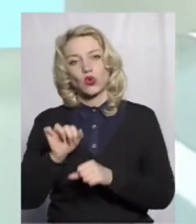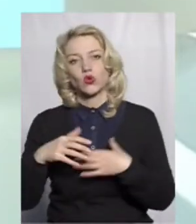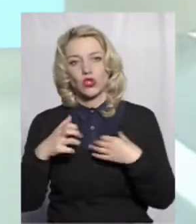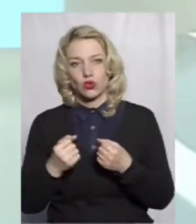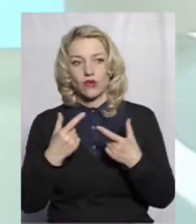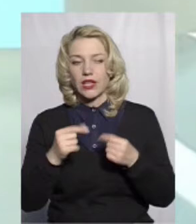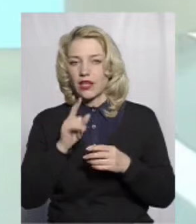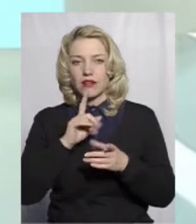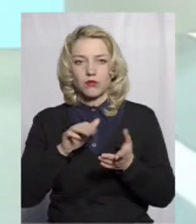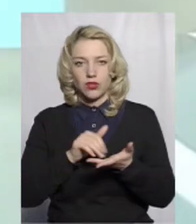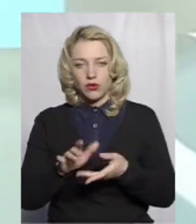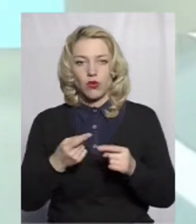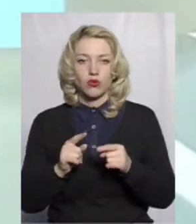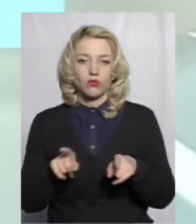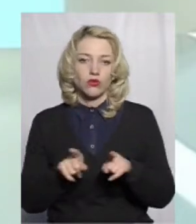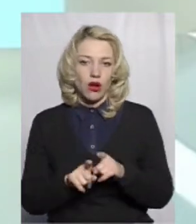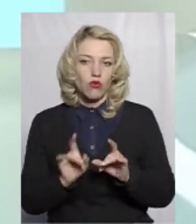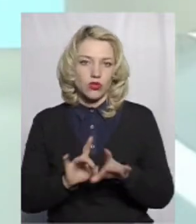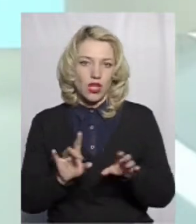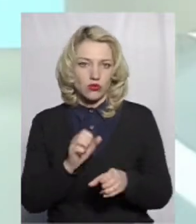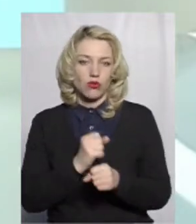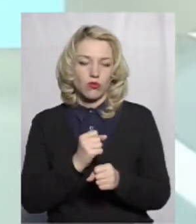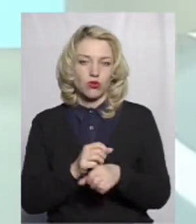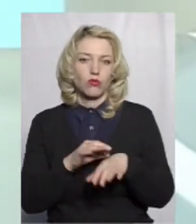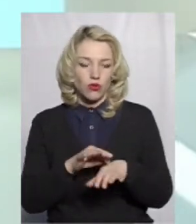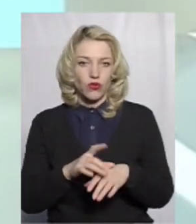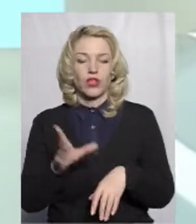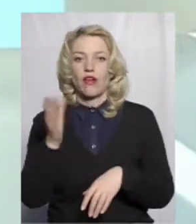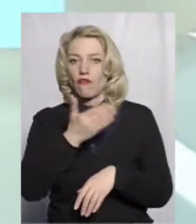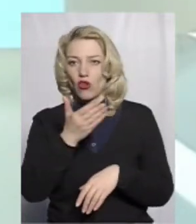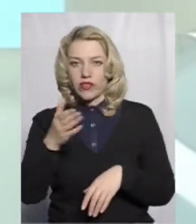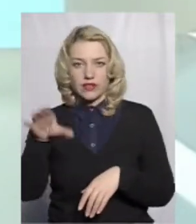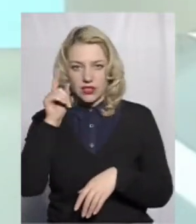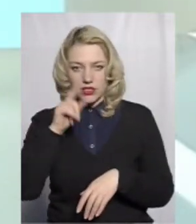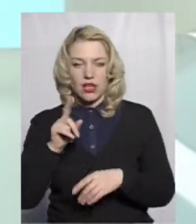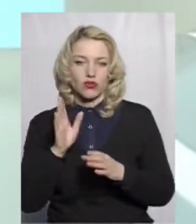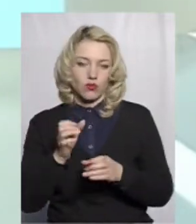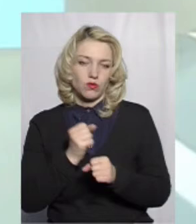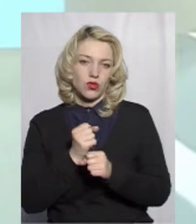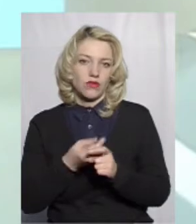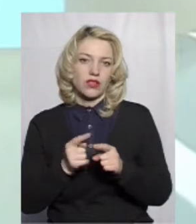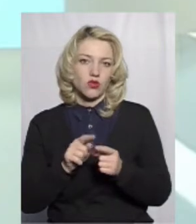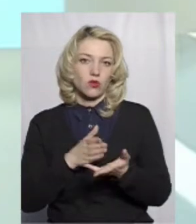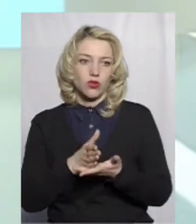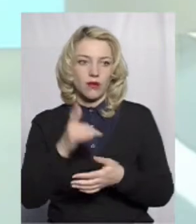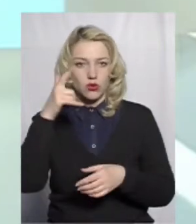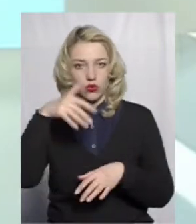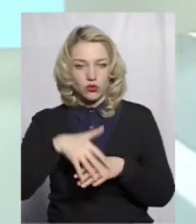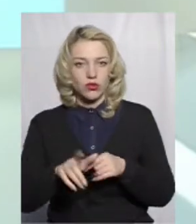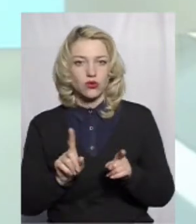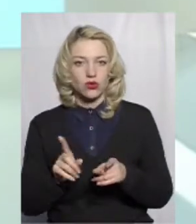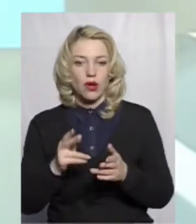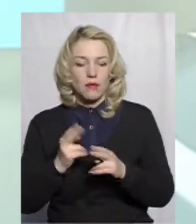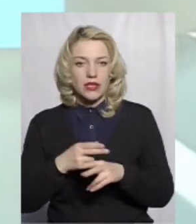ніхто не відмовить. Тому ми таку роз'яснювальну роботу провели, вони все знають і будуть працювати у цьому напрямі. І зрозуміло, що